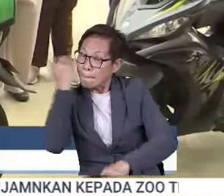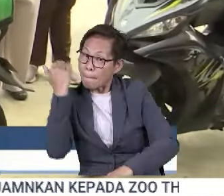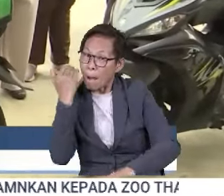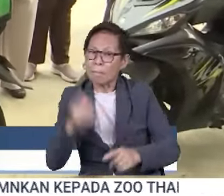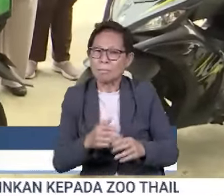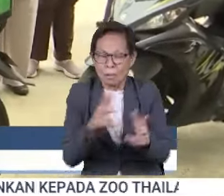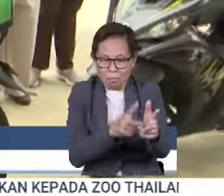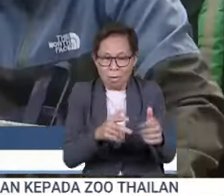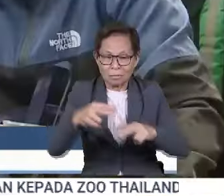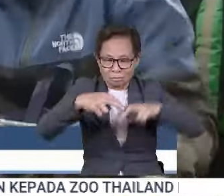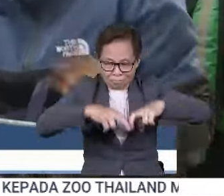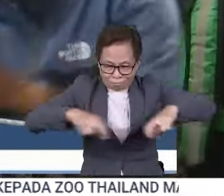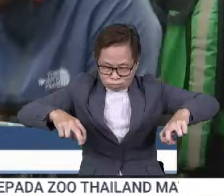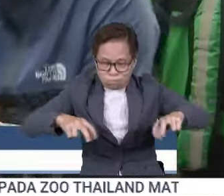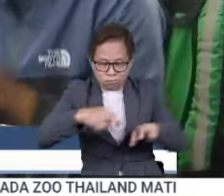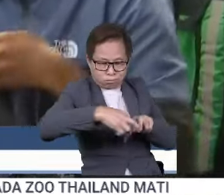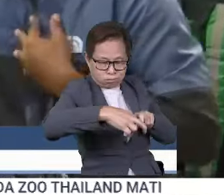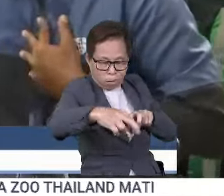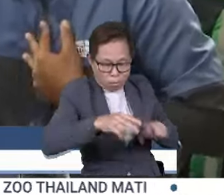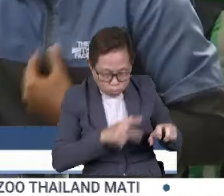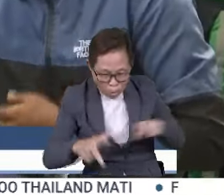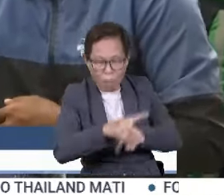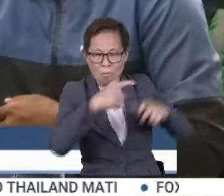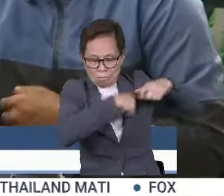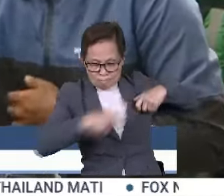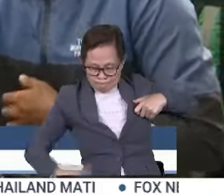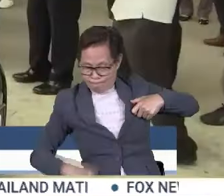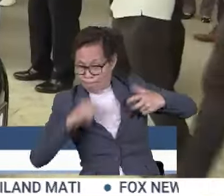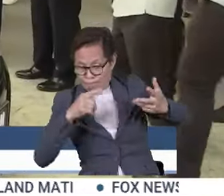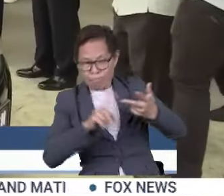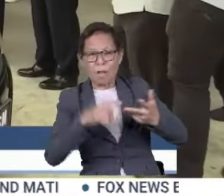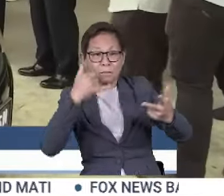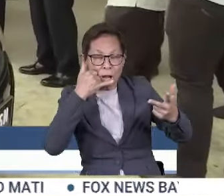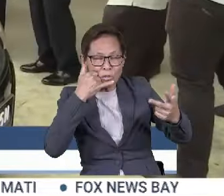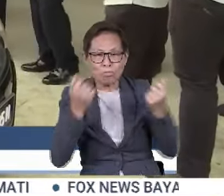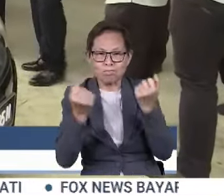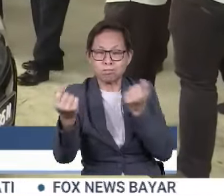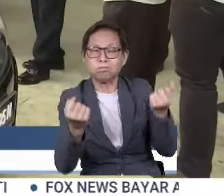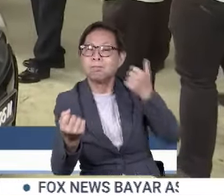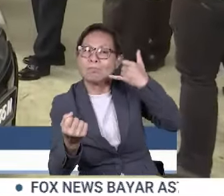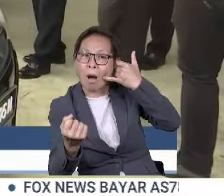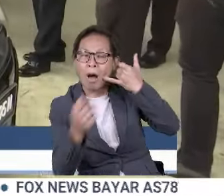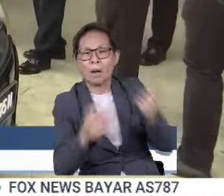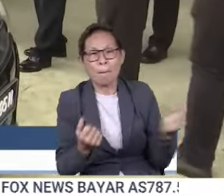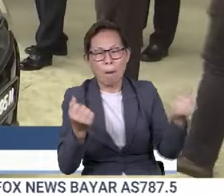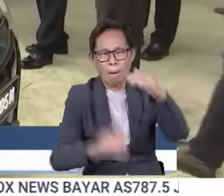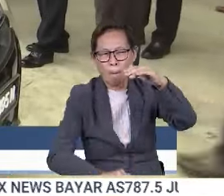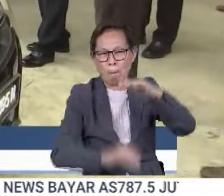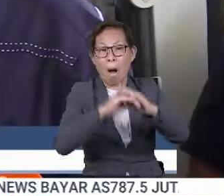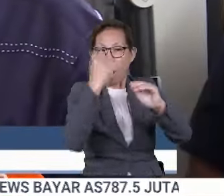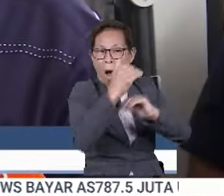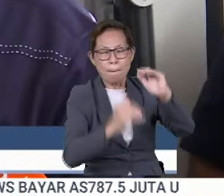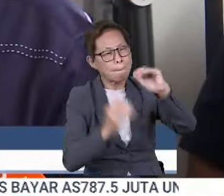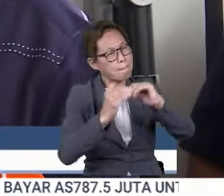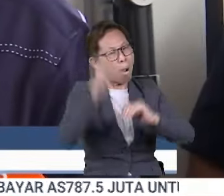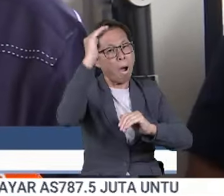memotong garisan berkembar, tidak menggunakan tali pinggang keledar, menggunakan telefon sewaktu memandu dan memandu melebihi had laju.